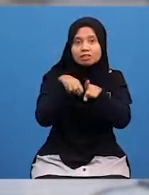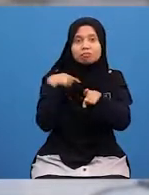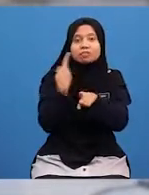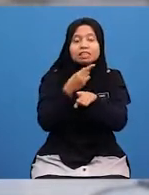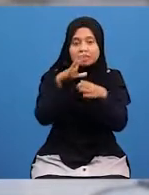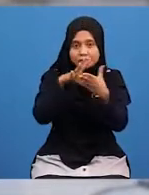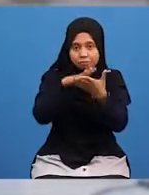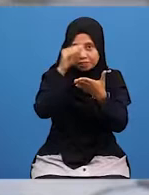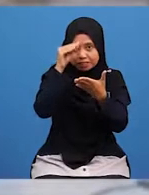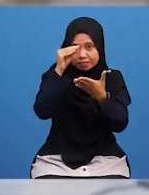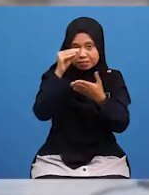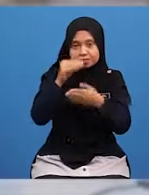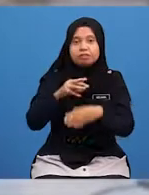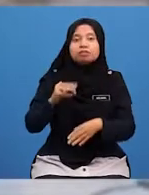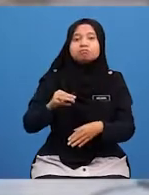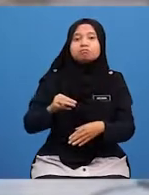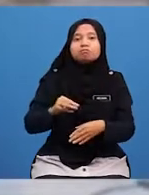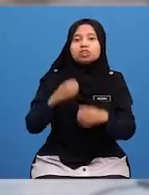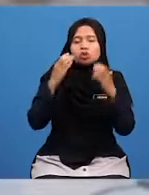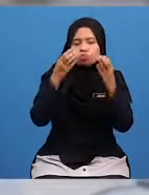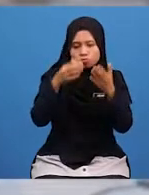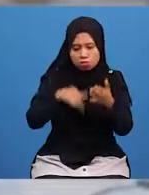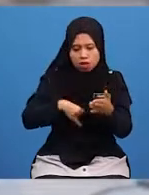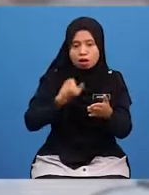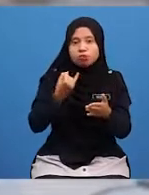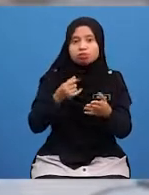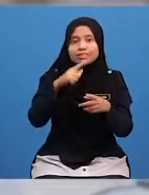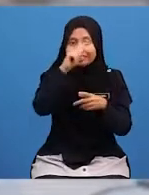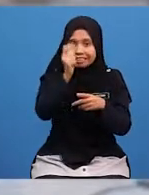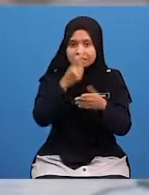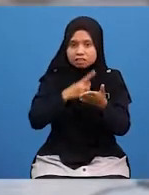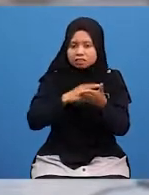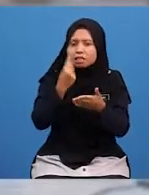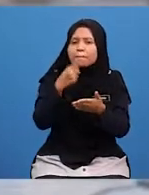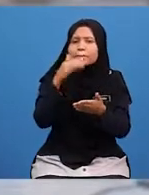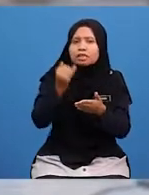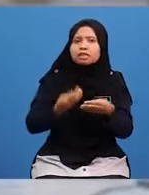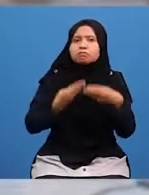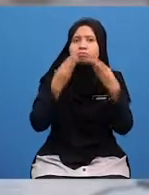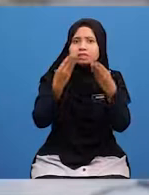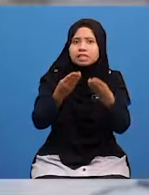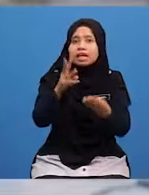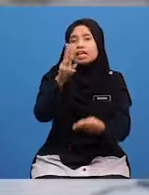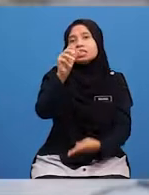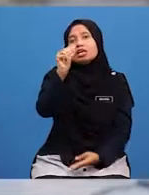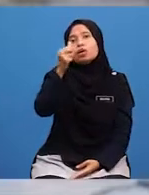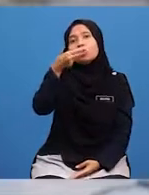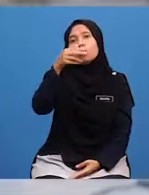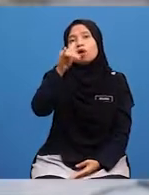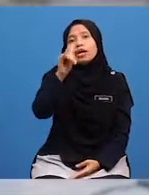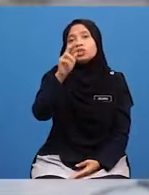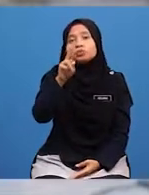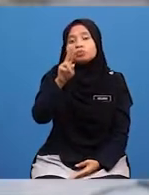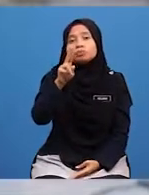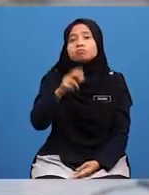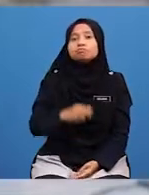pelajari. Murid-murid, ustazah ingin bertanya, siapakah yang menyampaikan wahyu dan risalah Allah Subhanahu Wa Taala kepada kita